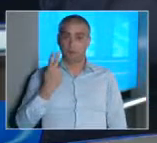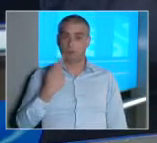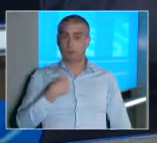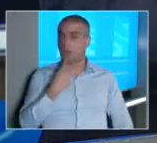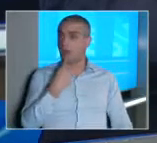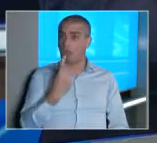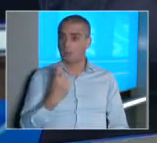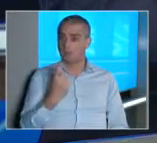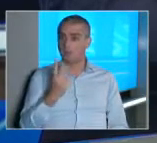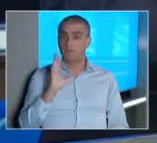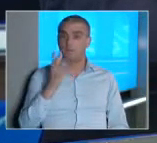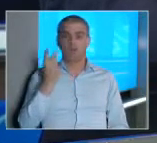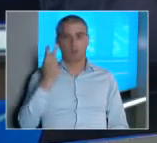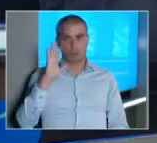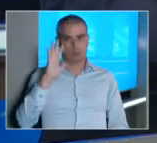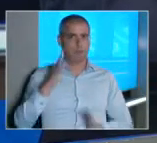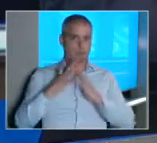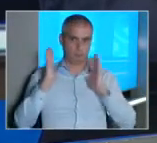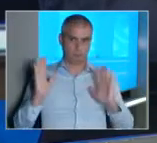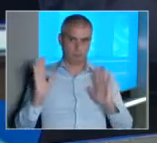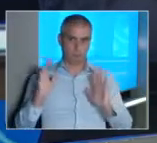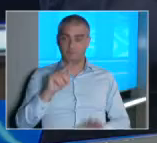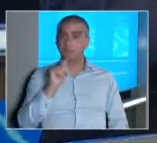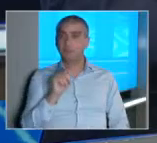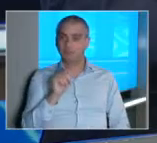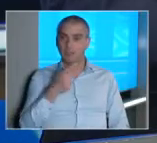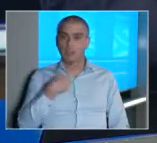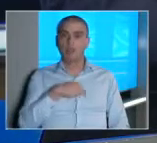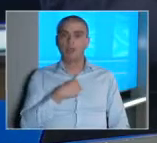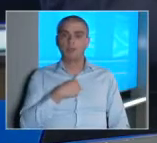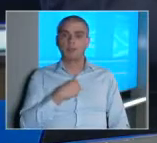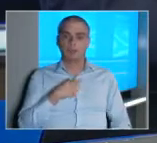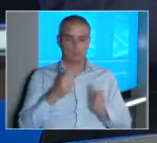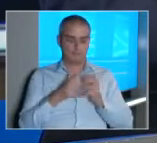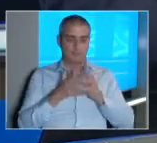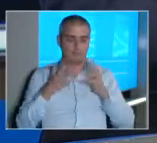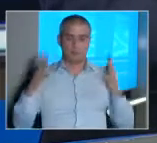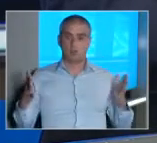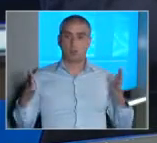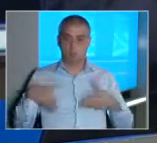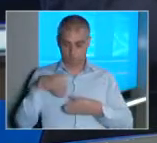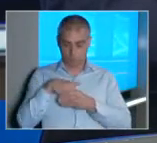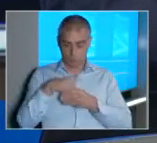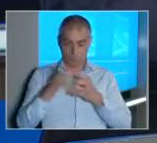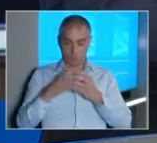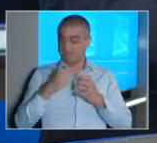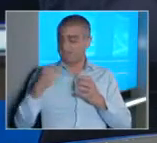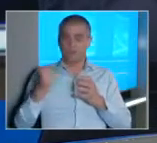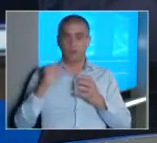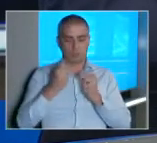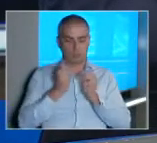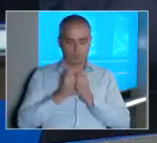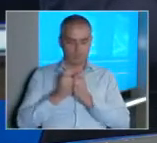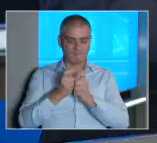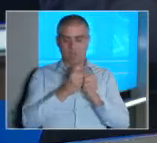לומר שמשהו יותר מרחיק לכת. והוא, אנחנו מפלגה גדולה. בתוך גוש הימין יש מלא